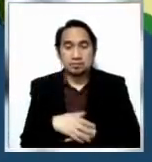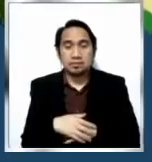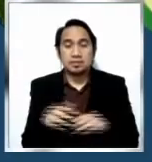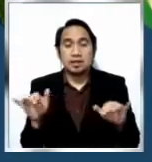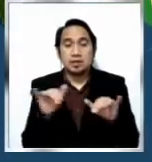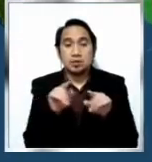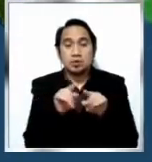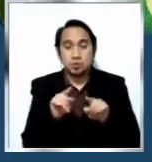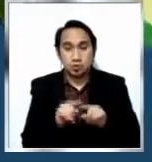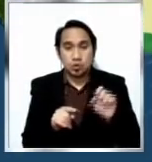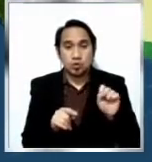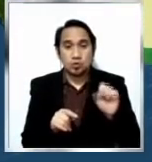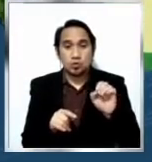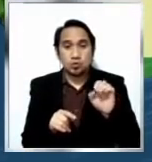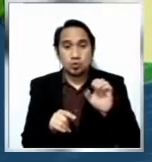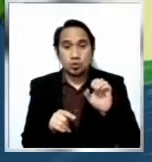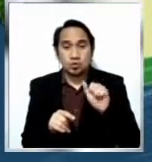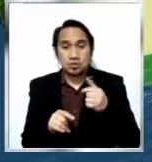sa hapon.